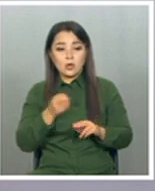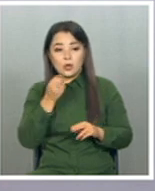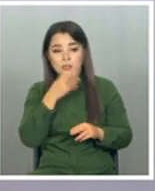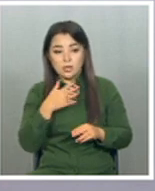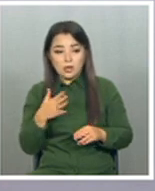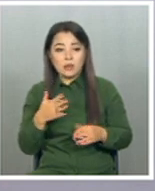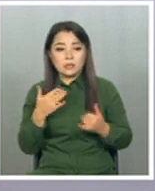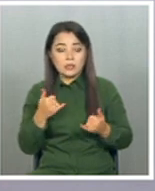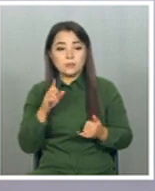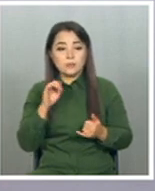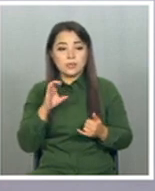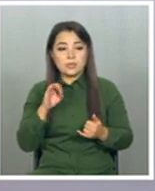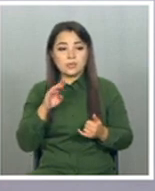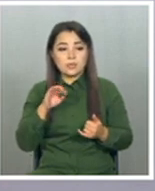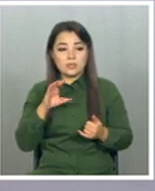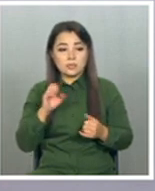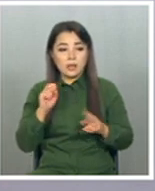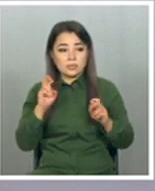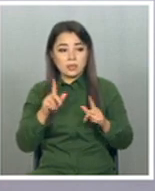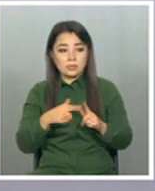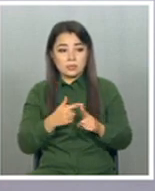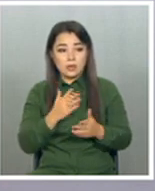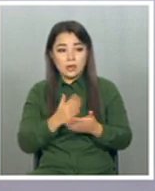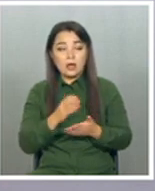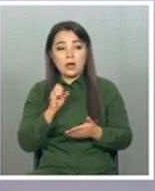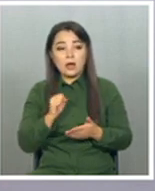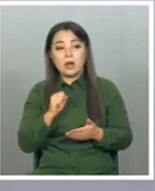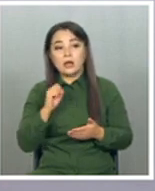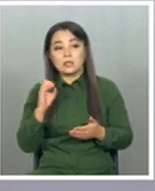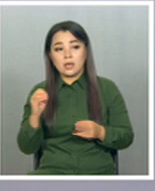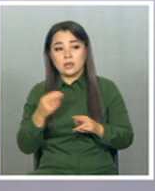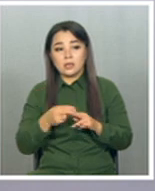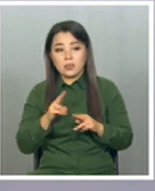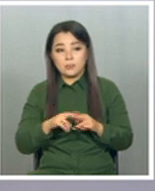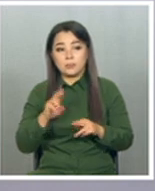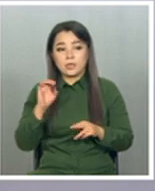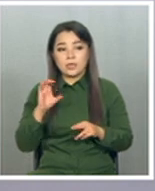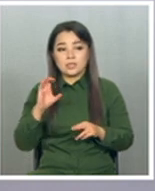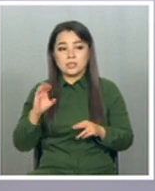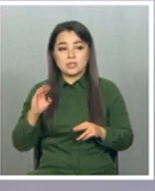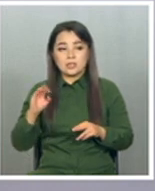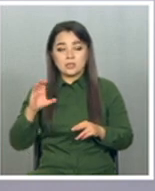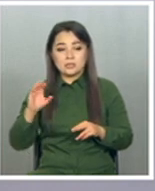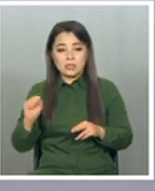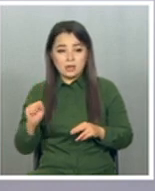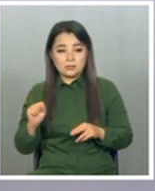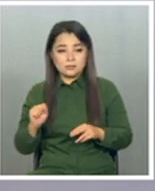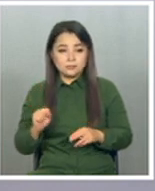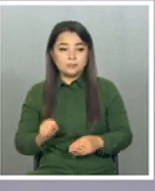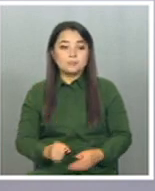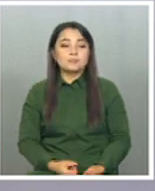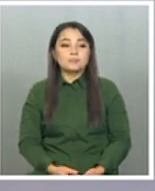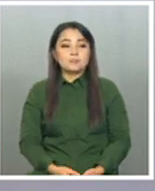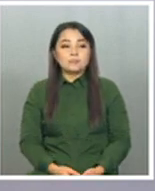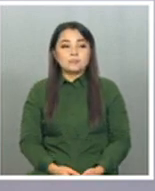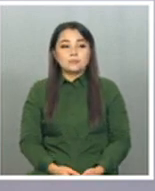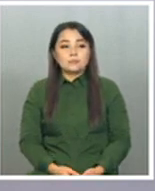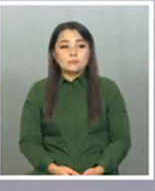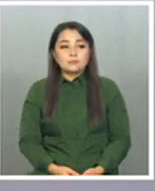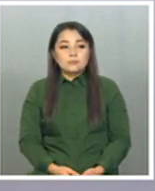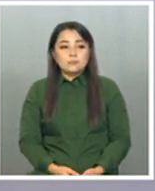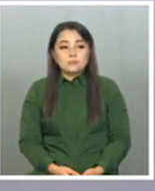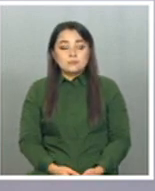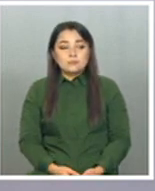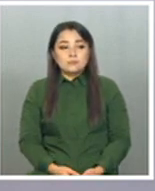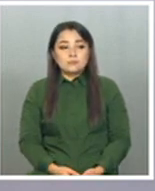бізде бисектриса болатын. Яғни АE бұл бұрышты теңде екіге бөлетін бисектриса. Ал енді